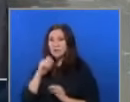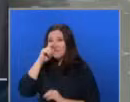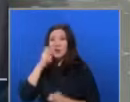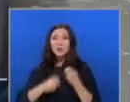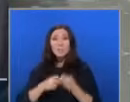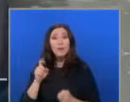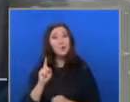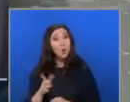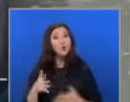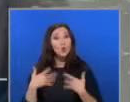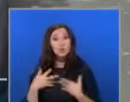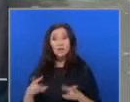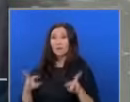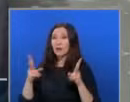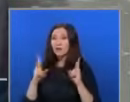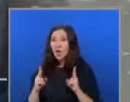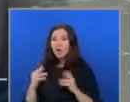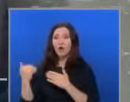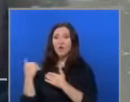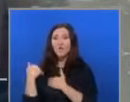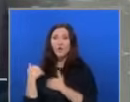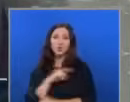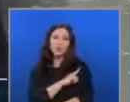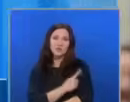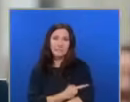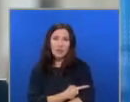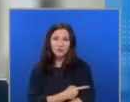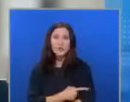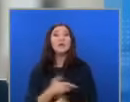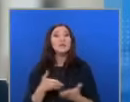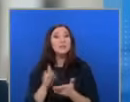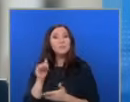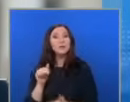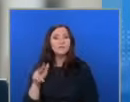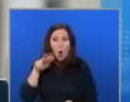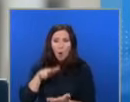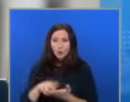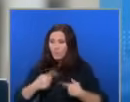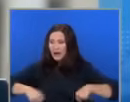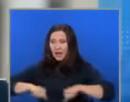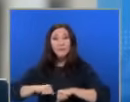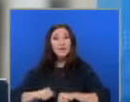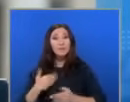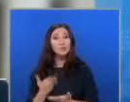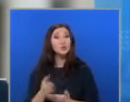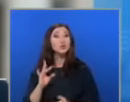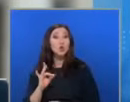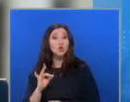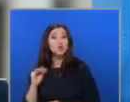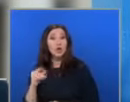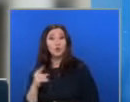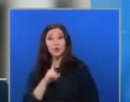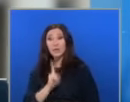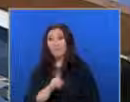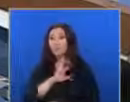важни проблеми, които искат решение, отговорност и смелост. За да бъде одобрен кабинетът, предложен от Росен Желязков, той трябва да